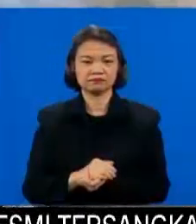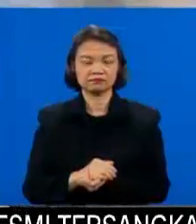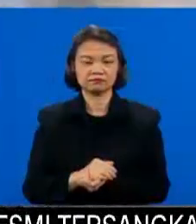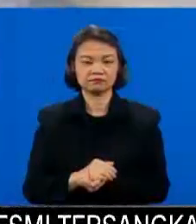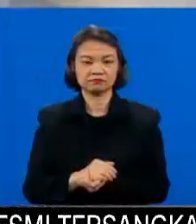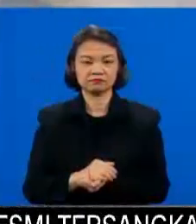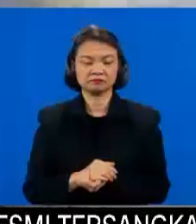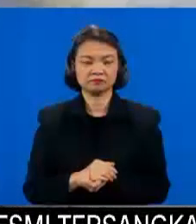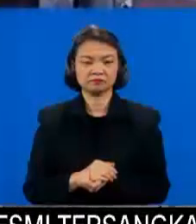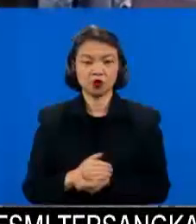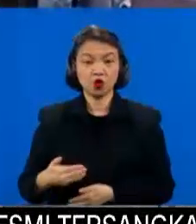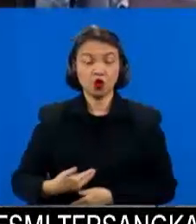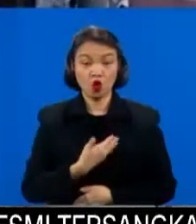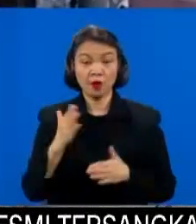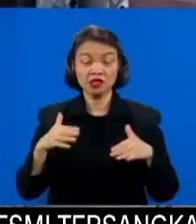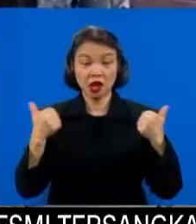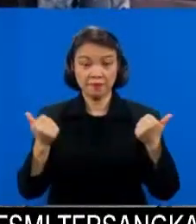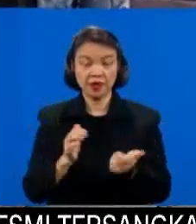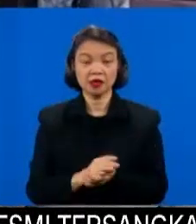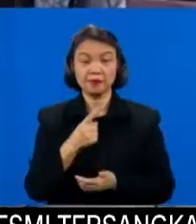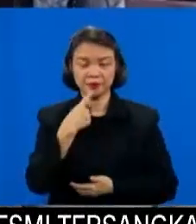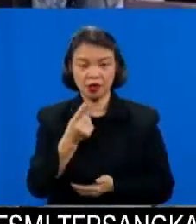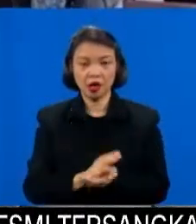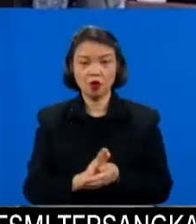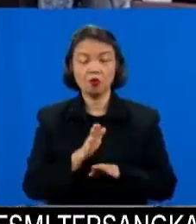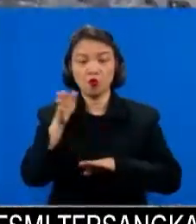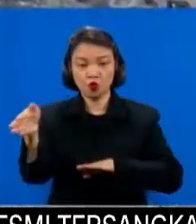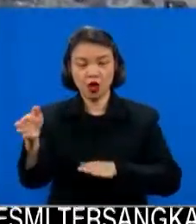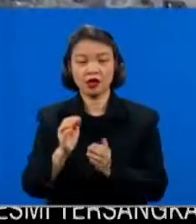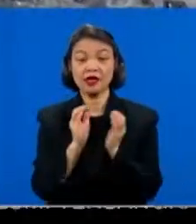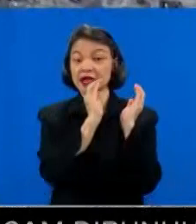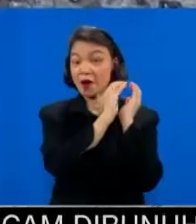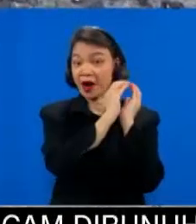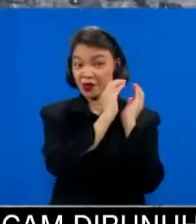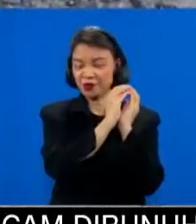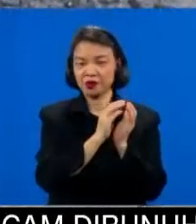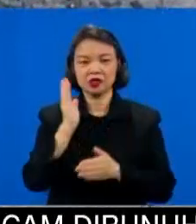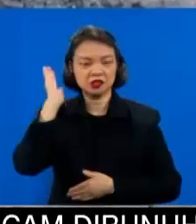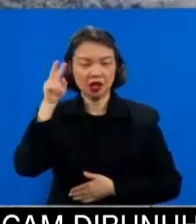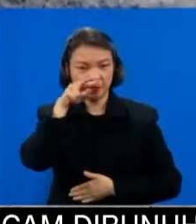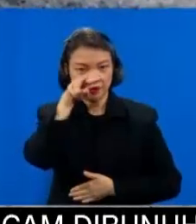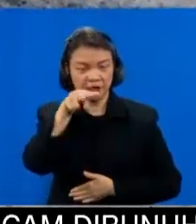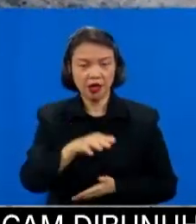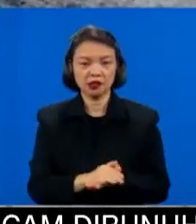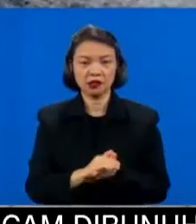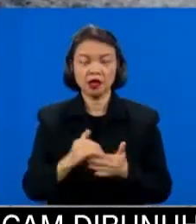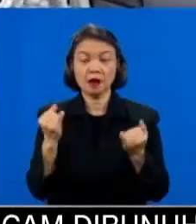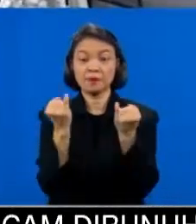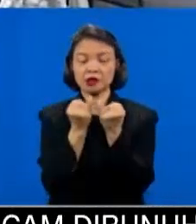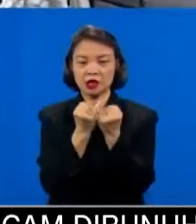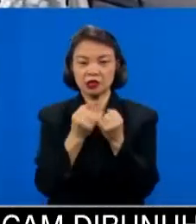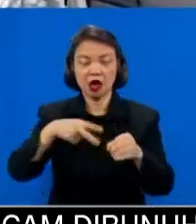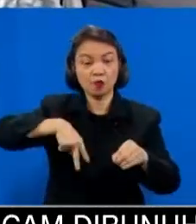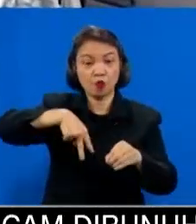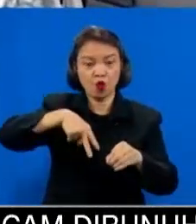Menurut keterangan korban selamat, ia bersama temannya hendak pulang ke wilayah Indramayu usai menonton pertandingan sepak bola antara tim nasional Indonesia melawan Myanmar